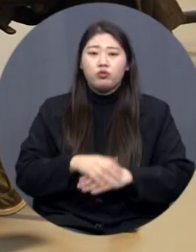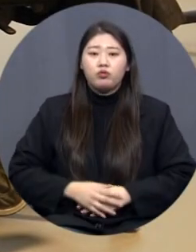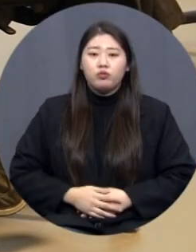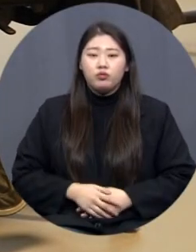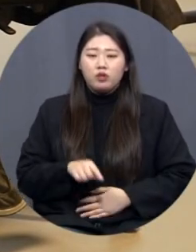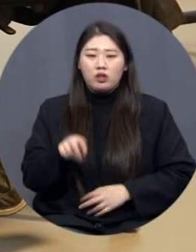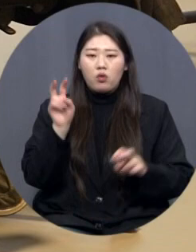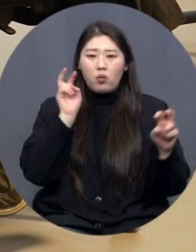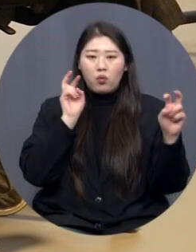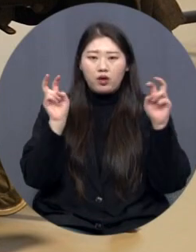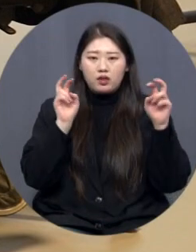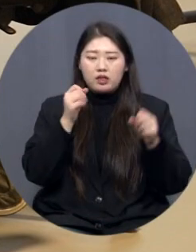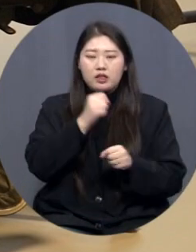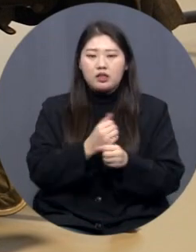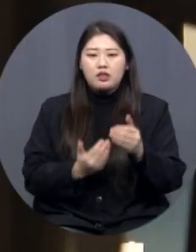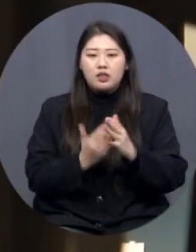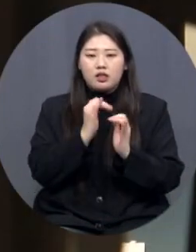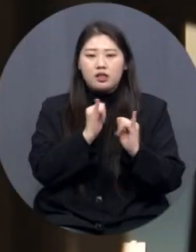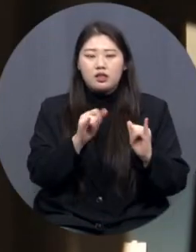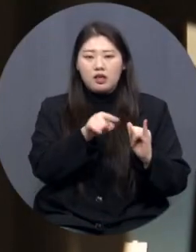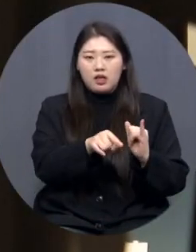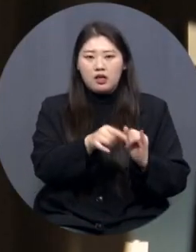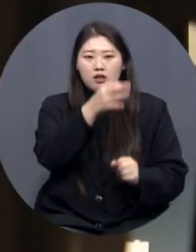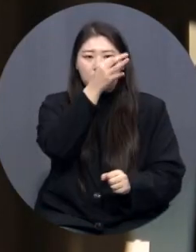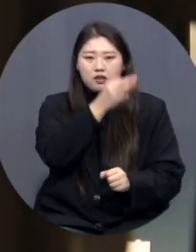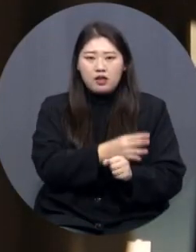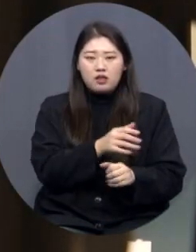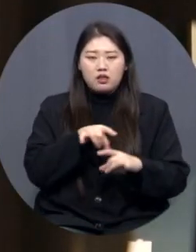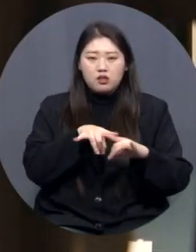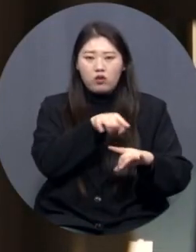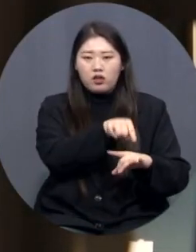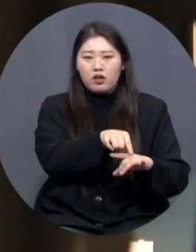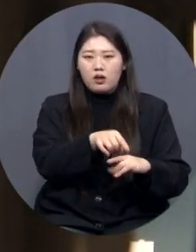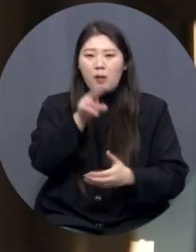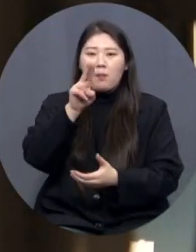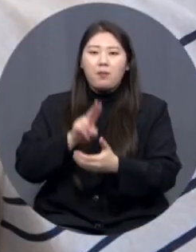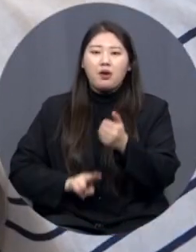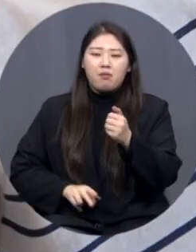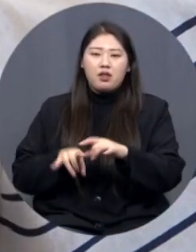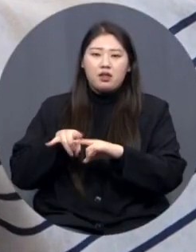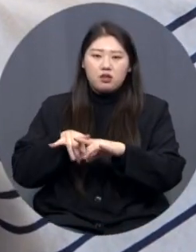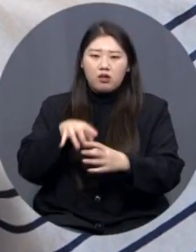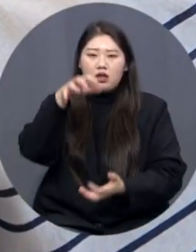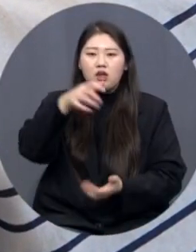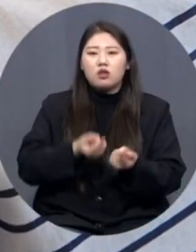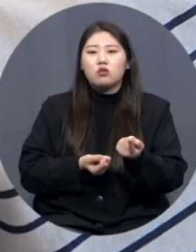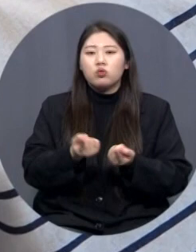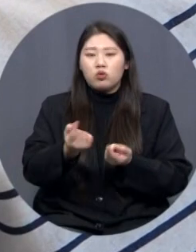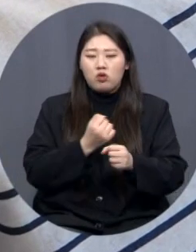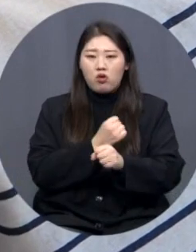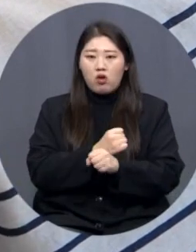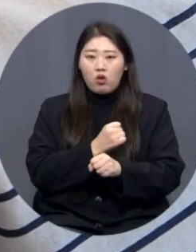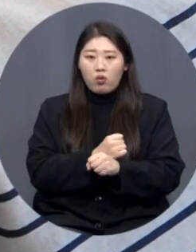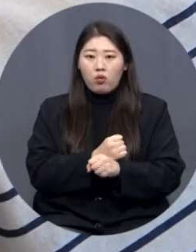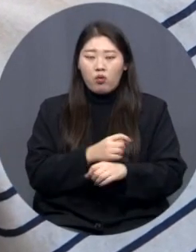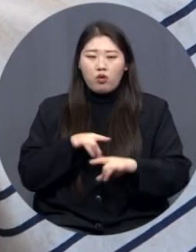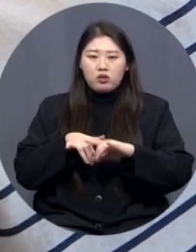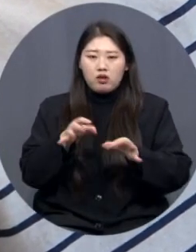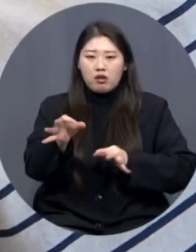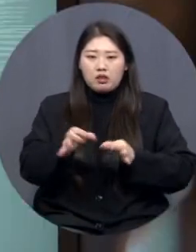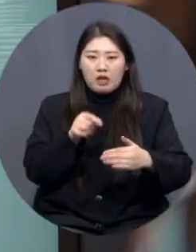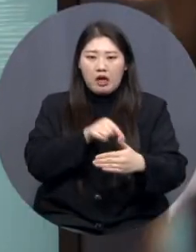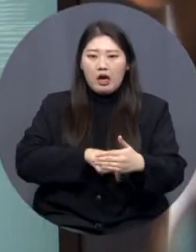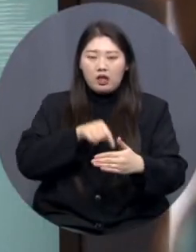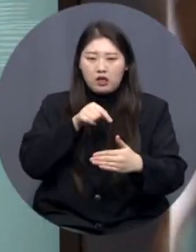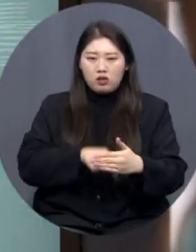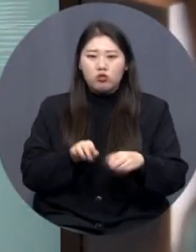이 업체는 생산자에게서 구입한 전기와 소비자에게 판매할 전기의 양을 조절해 전력 시장에서